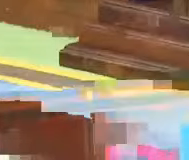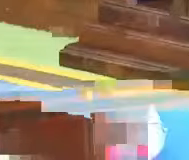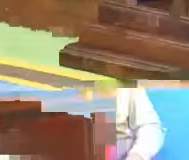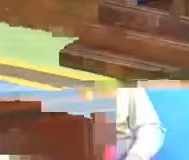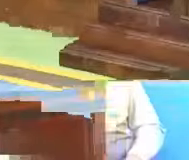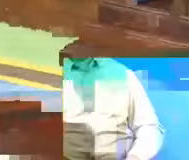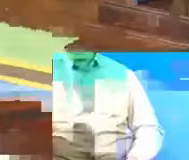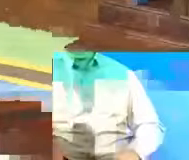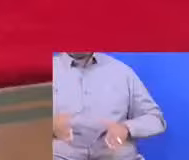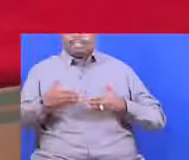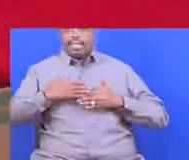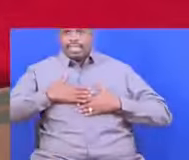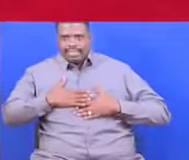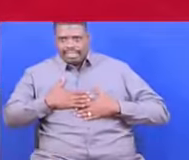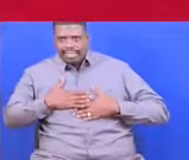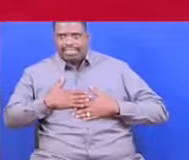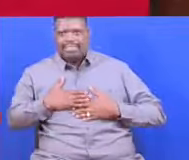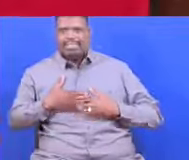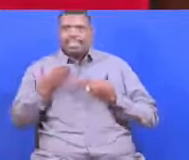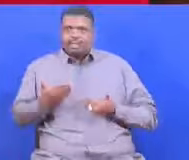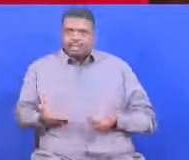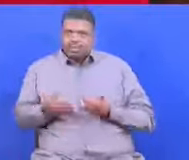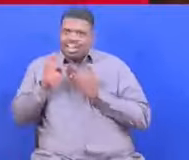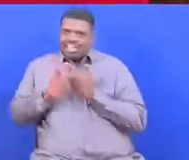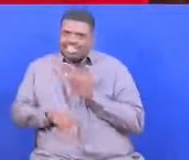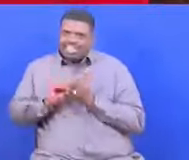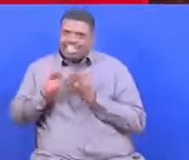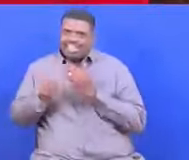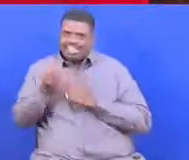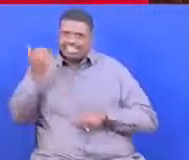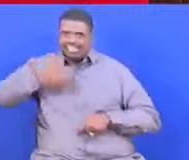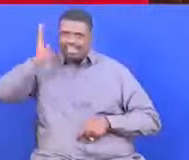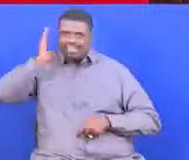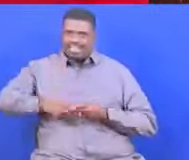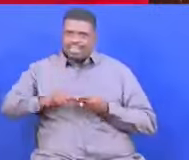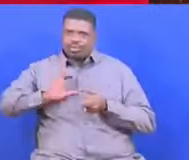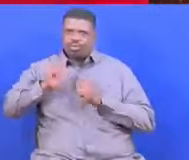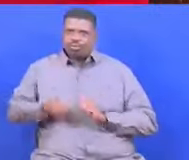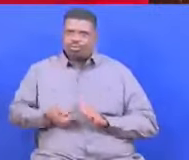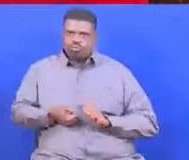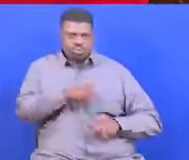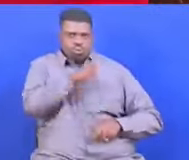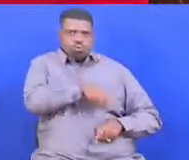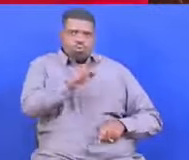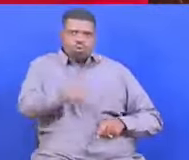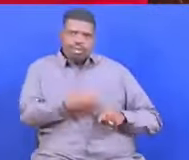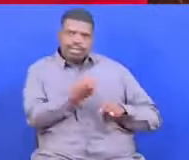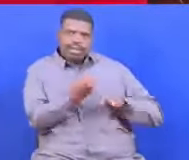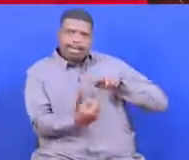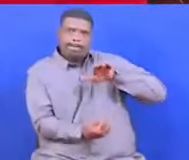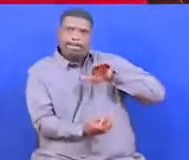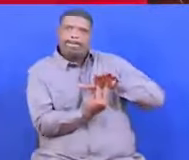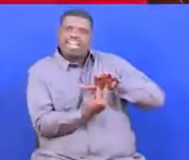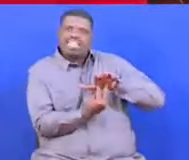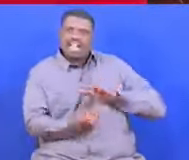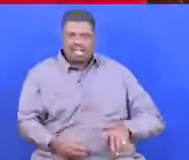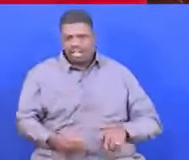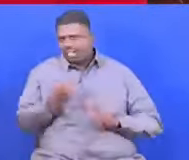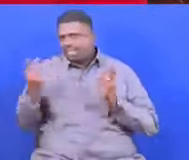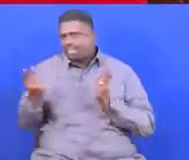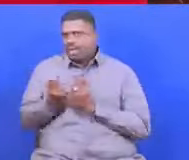Yani, serikali kuruhusu uraia pacha kama zilivyo nchi zingine